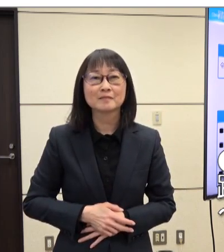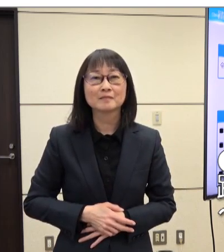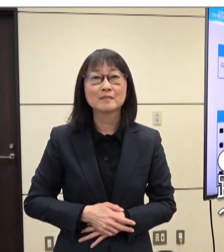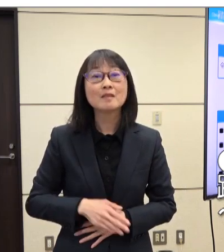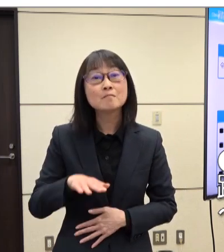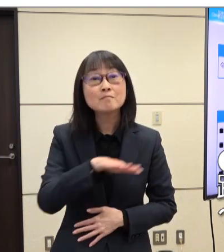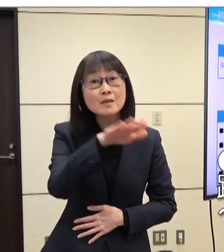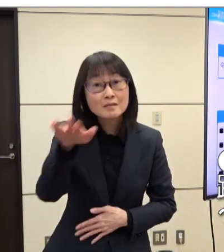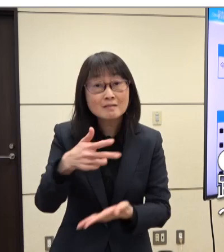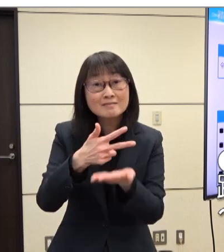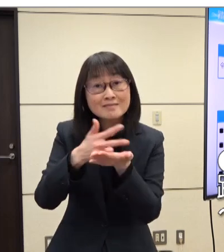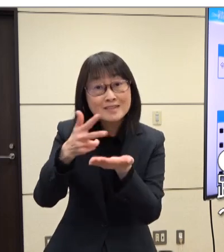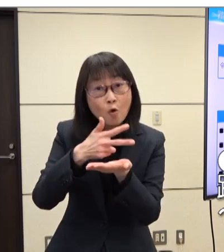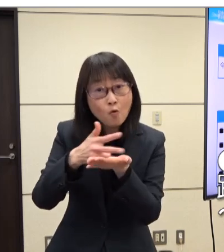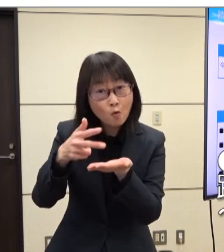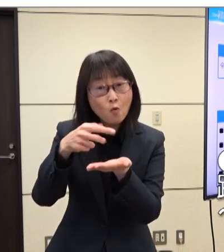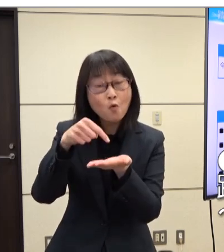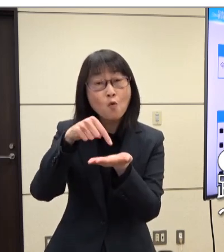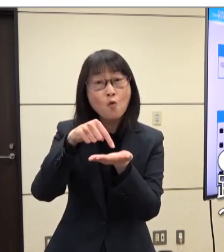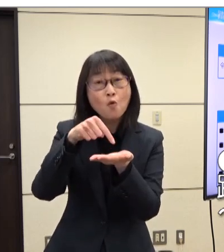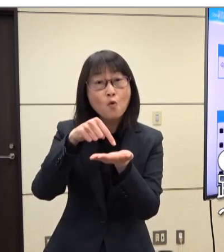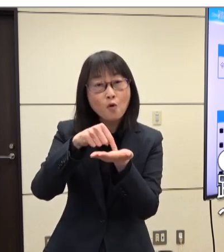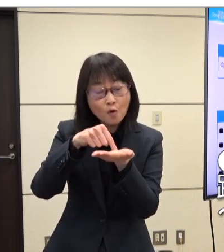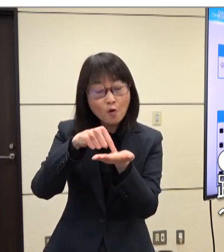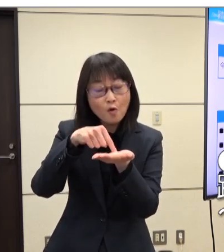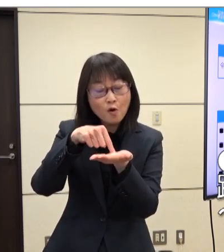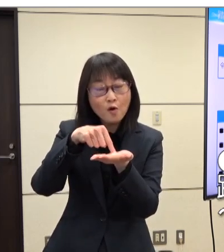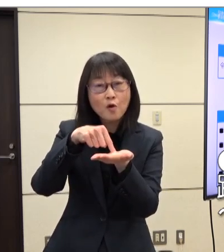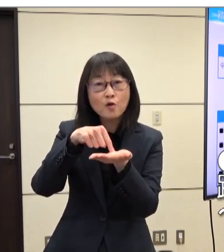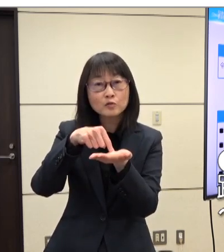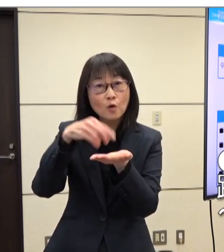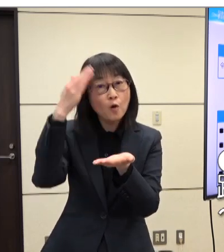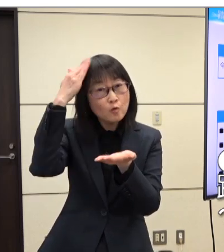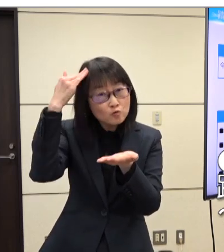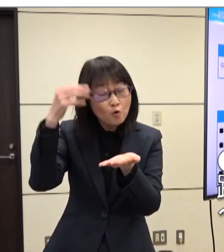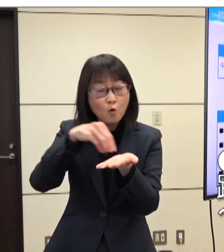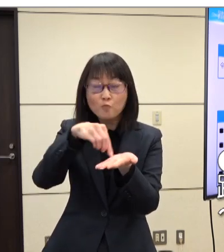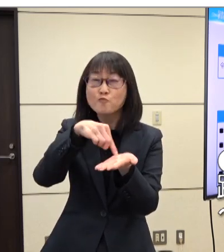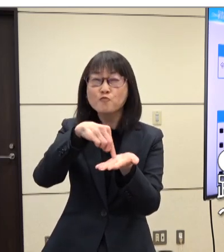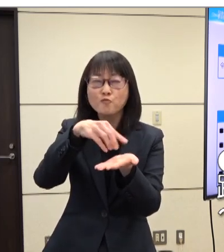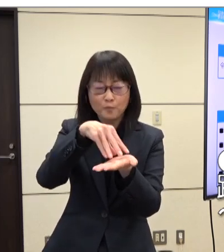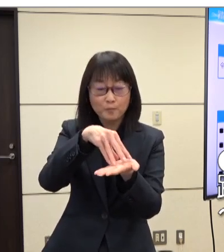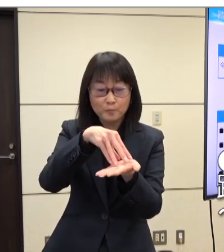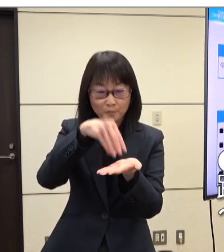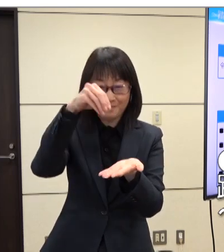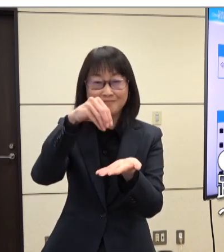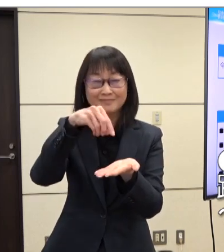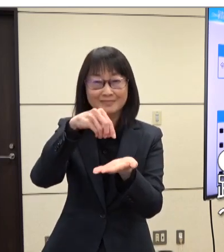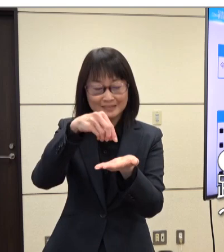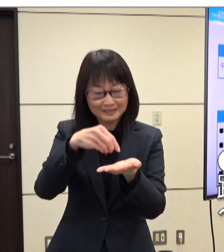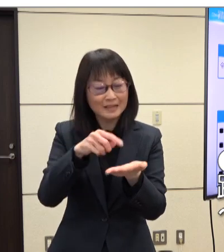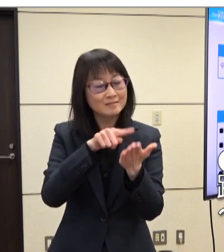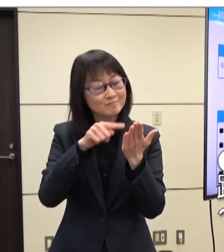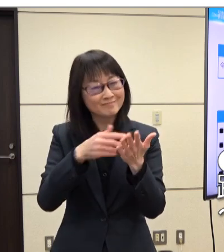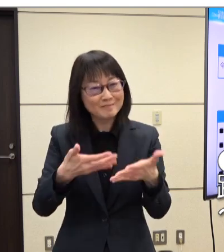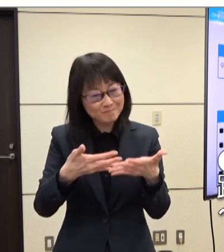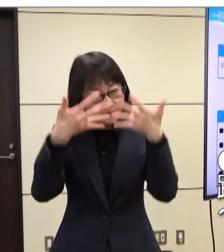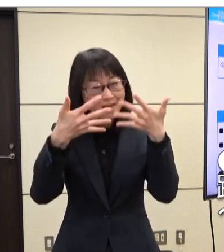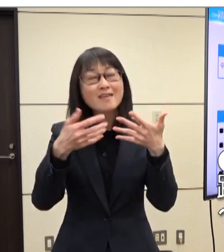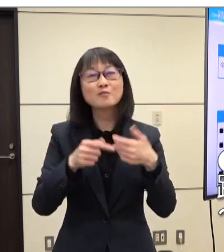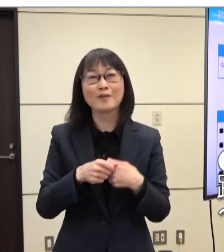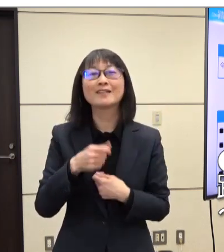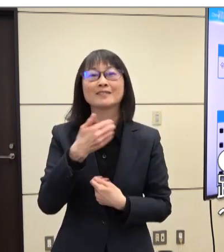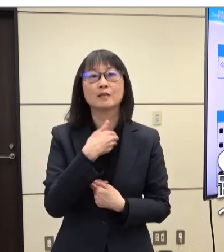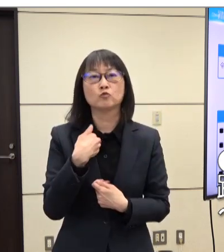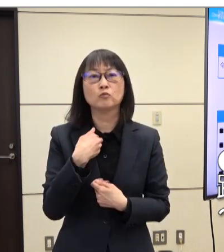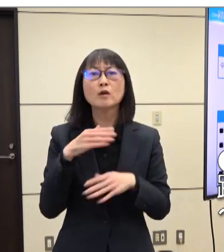資料のですね、QR コードを、読み取っていただければ、すぐに流すことが可能です。ちなみ